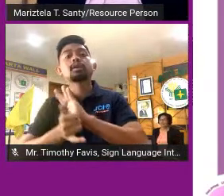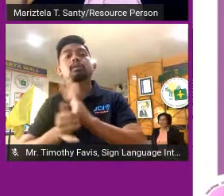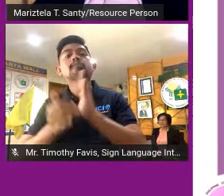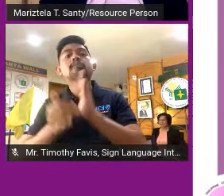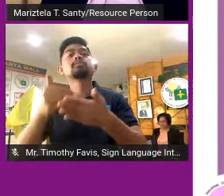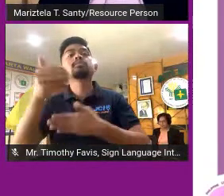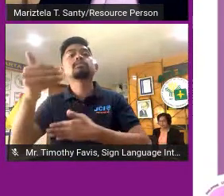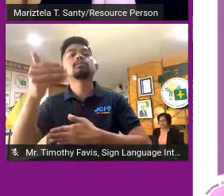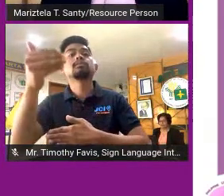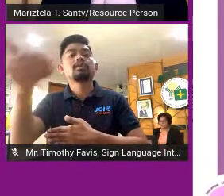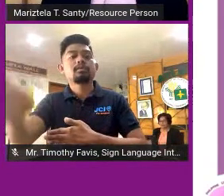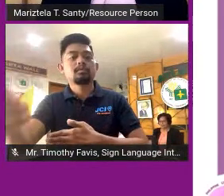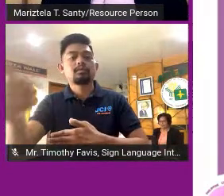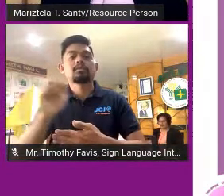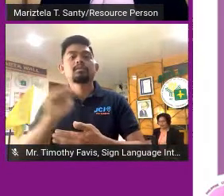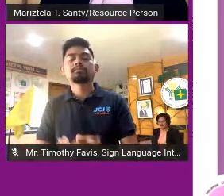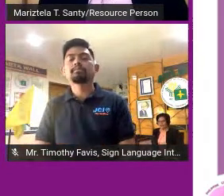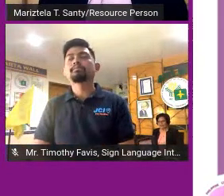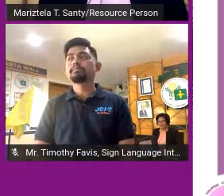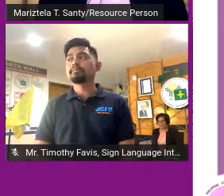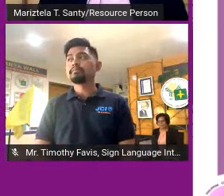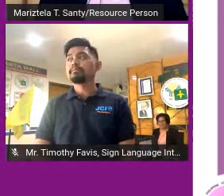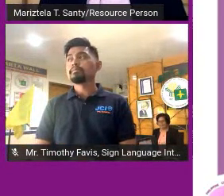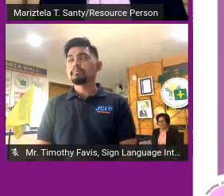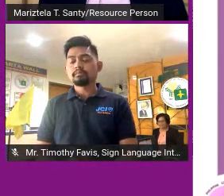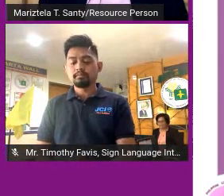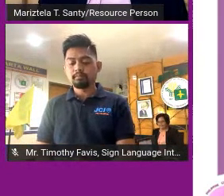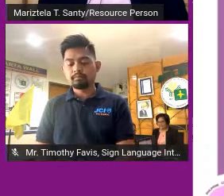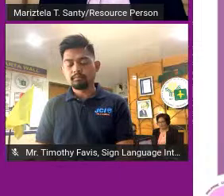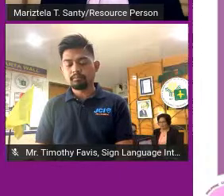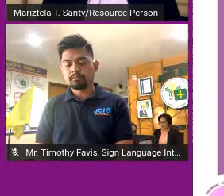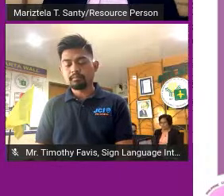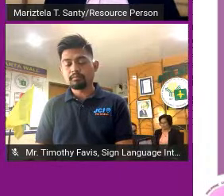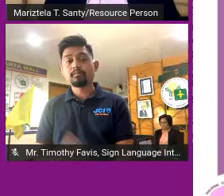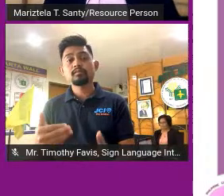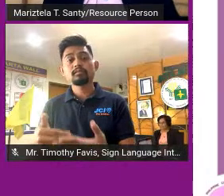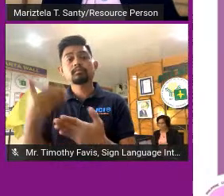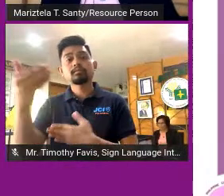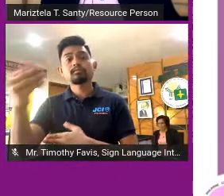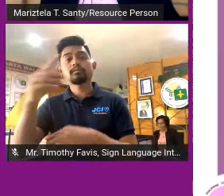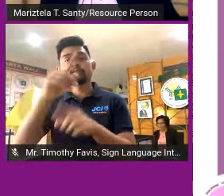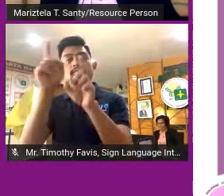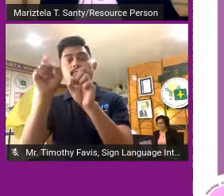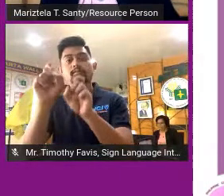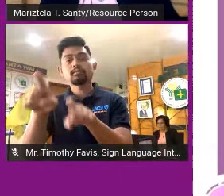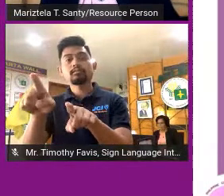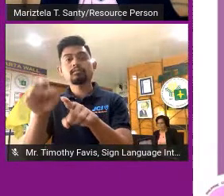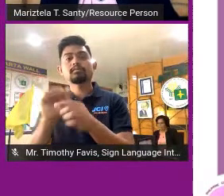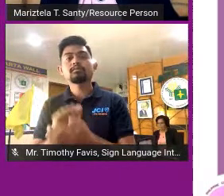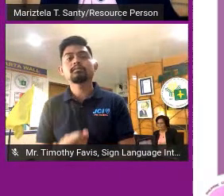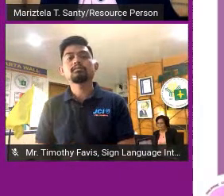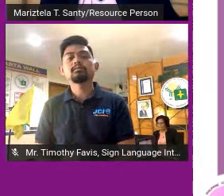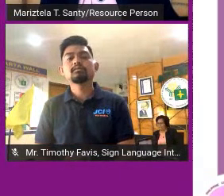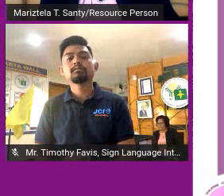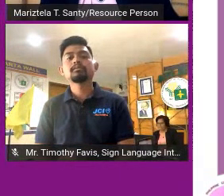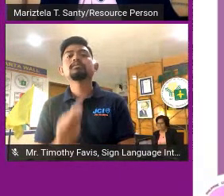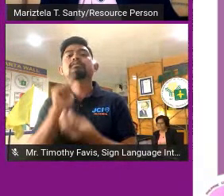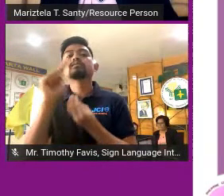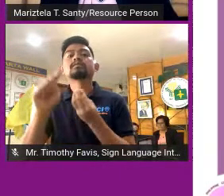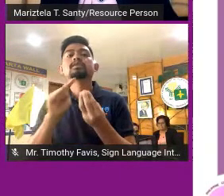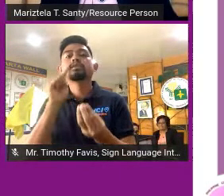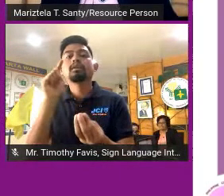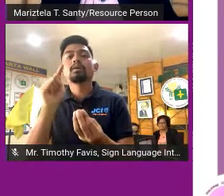yun. Okay, so you can avail po or you can attend sa PCW. Question po lang regarding